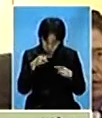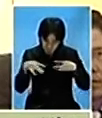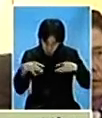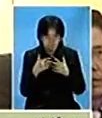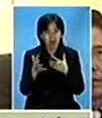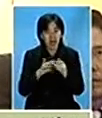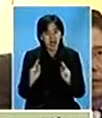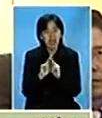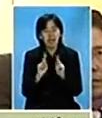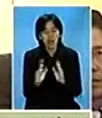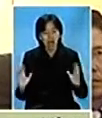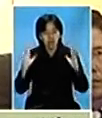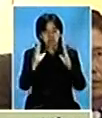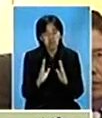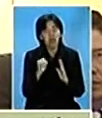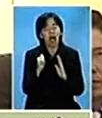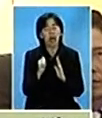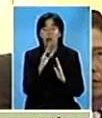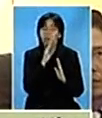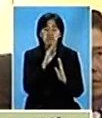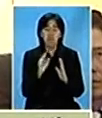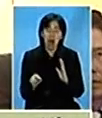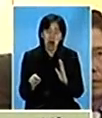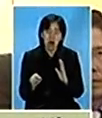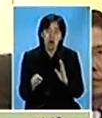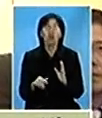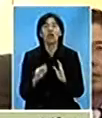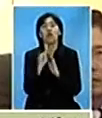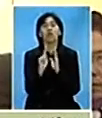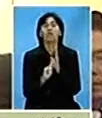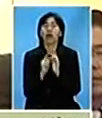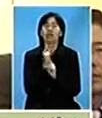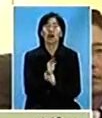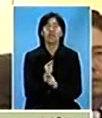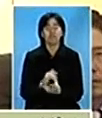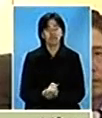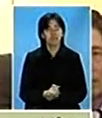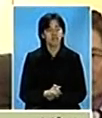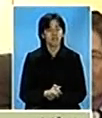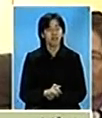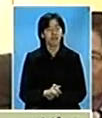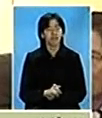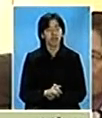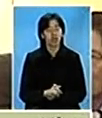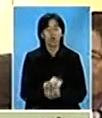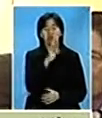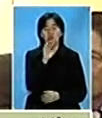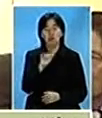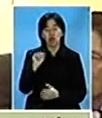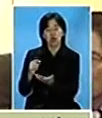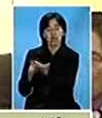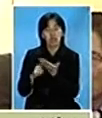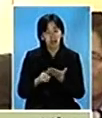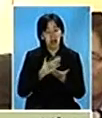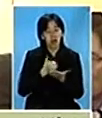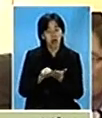กรรมธิการร่วมถ้าเขาไม่เห็นด้วยก็ว่ากันไปตามฟอร์แมตของมันถ้าอย่างนั้นถ้าเราบอกสภาผู้แทนมายังไงแล้วถ้าเรา